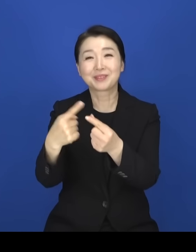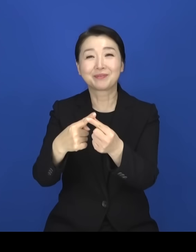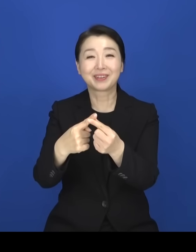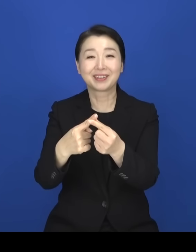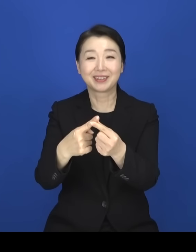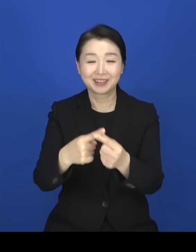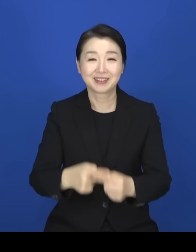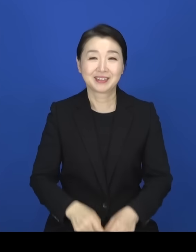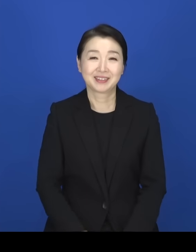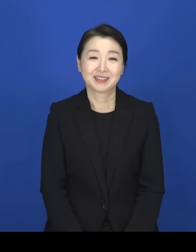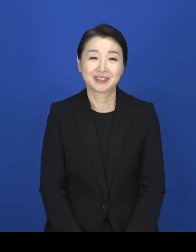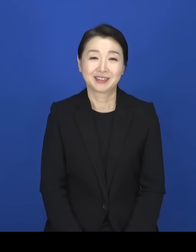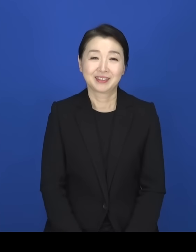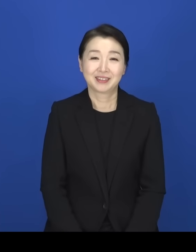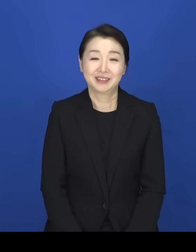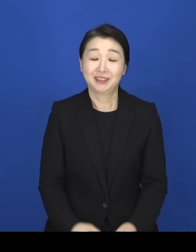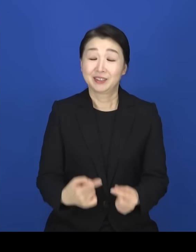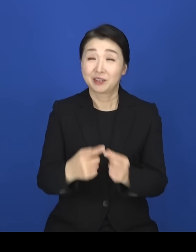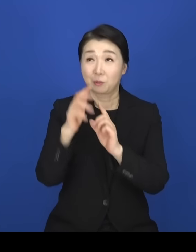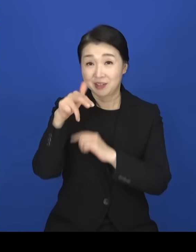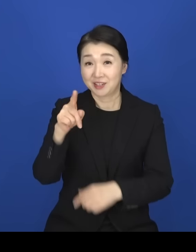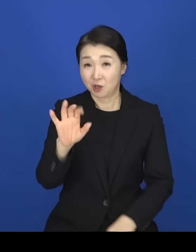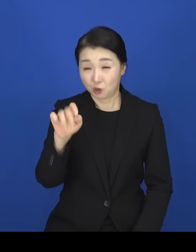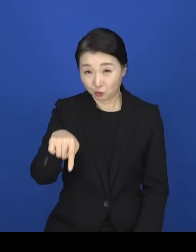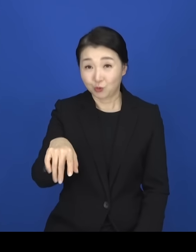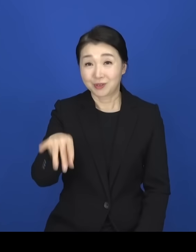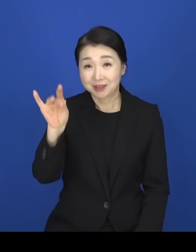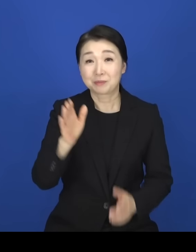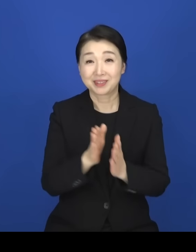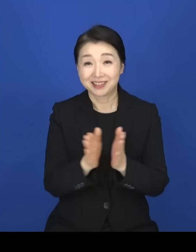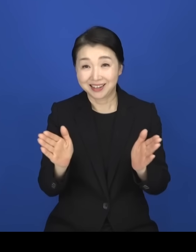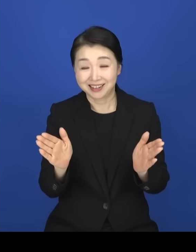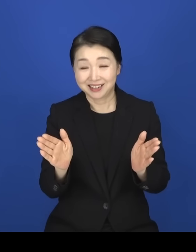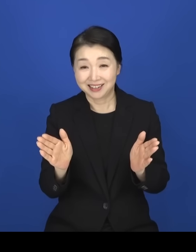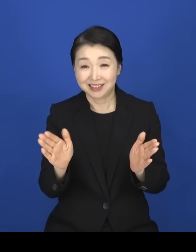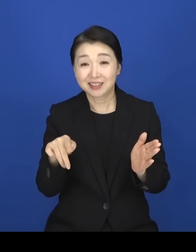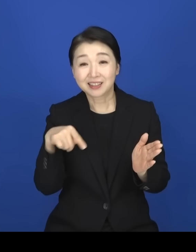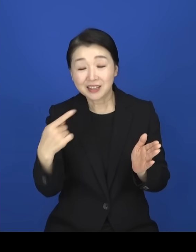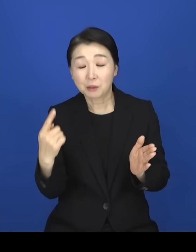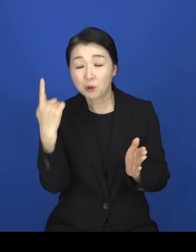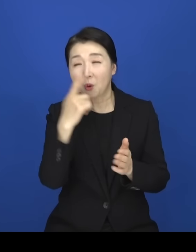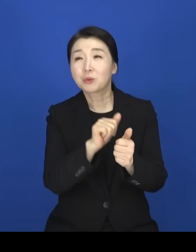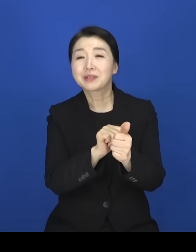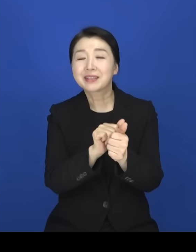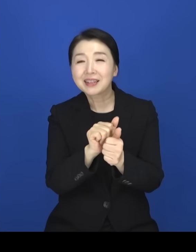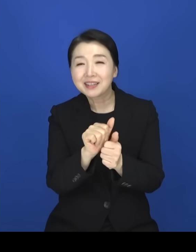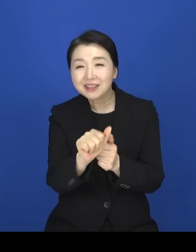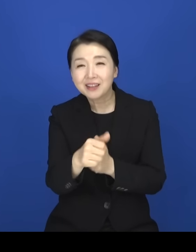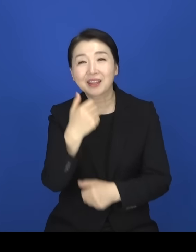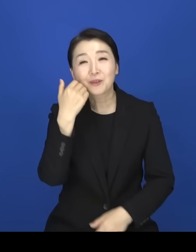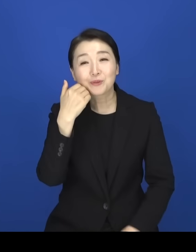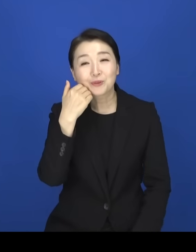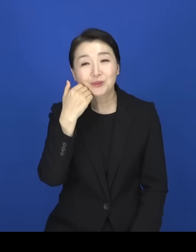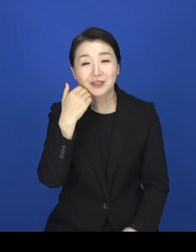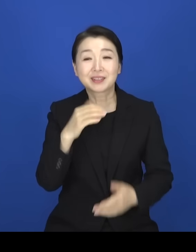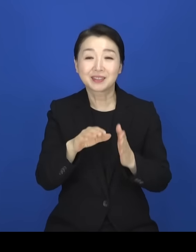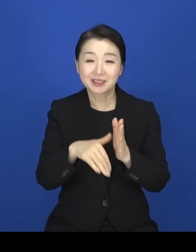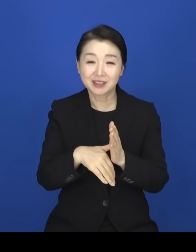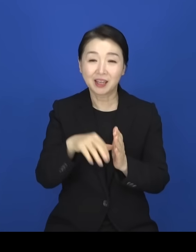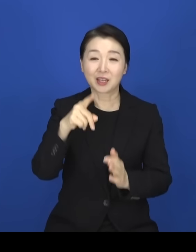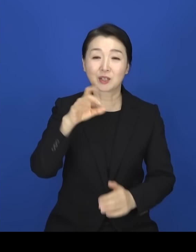그런 미남 개그를 했던 건 처음은 이정수 선배님. 예. 그다음에 이제 잘생겼다라고 하는 게 이제 뭐 그때 당시에